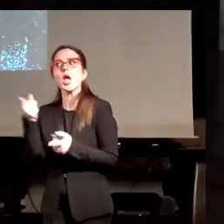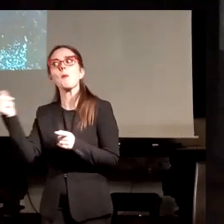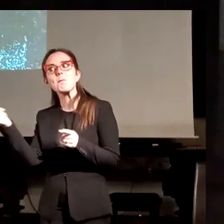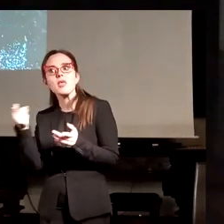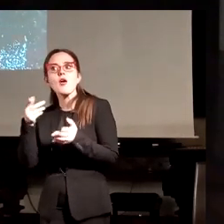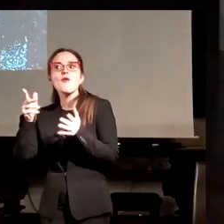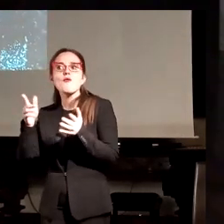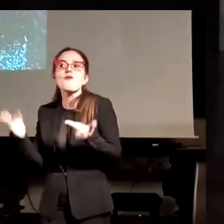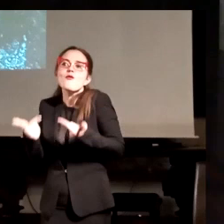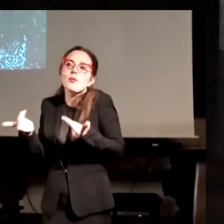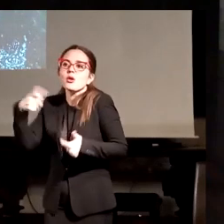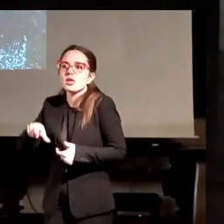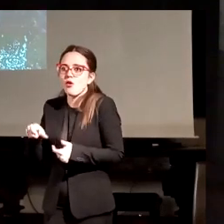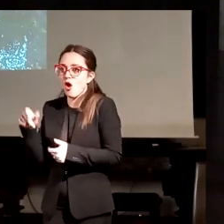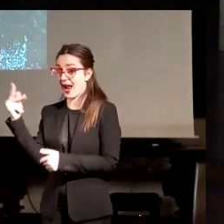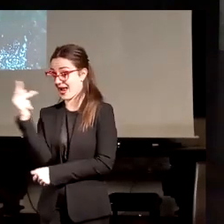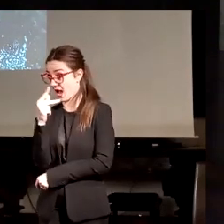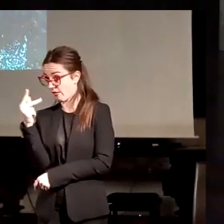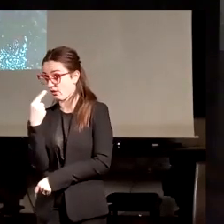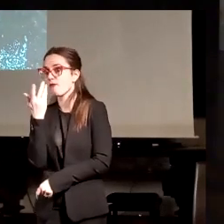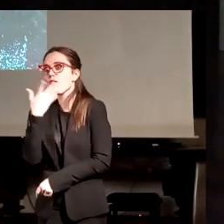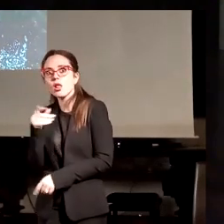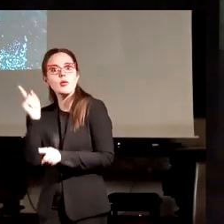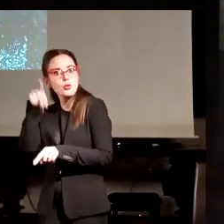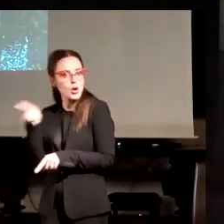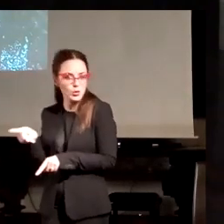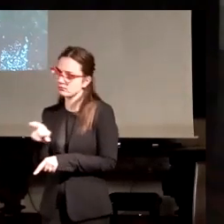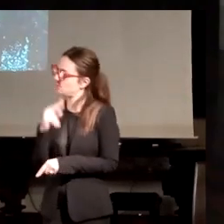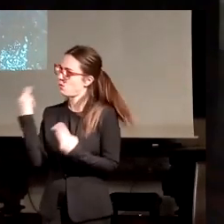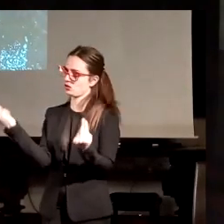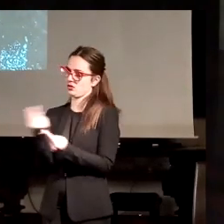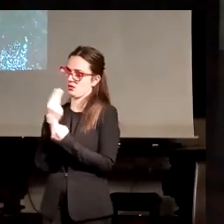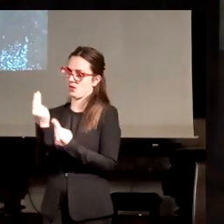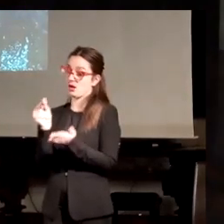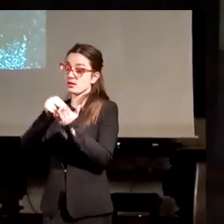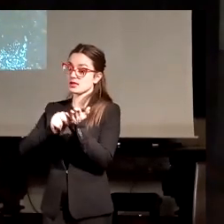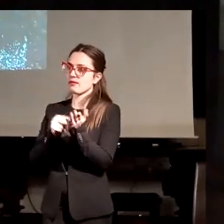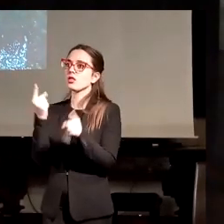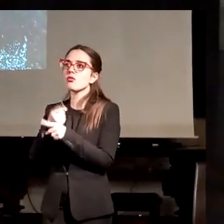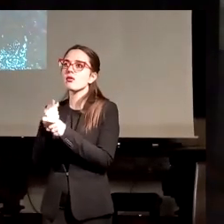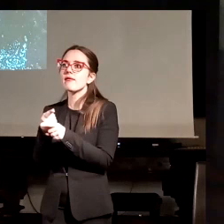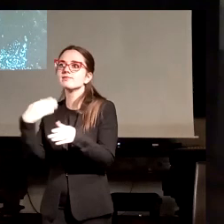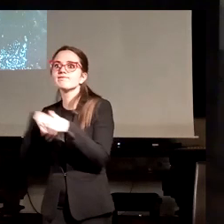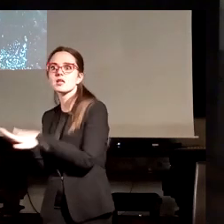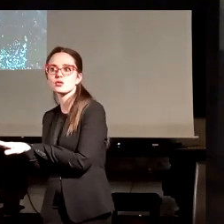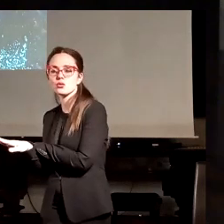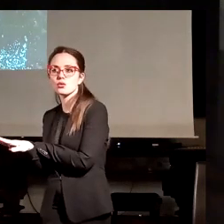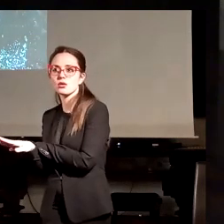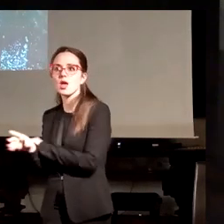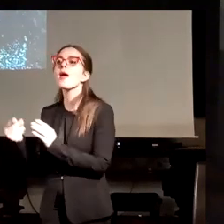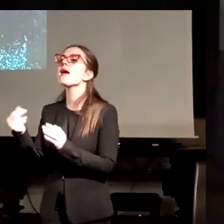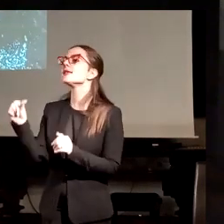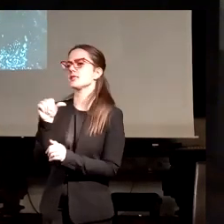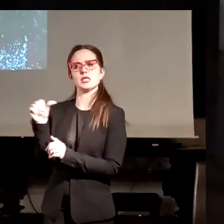kafka non poteva nemmeno dire al padre che scriva si nascondeva per scrivere stiloso dice questa cosa a 18 anni